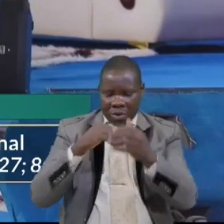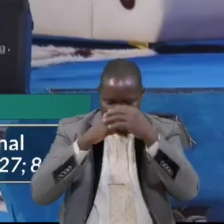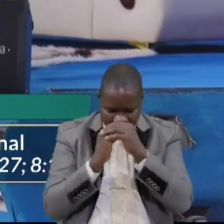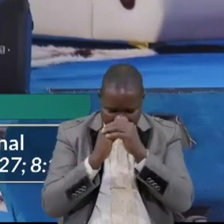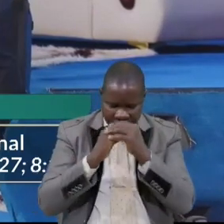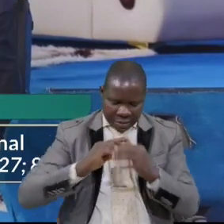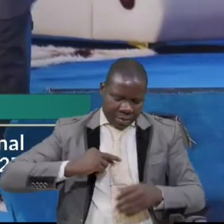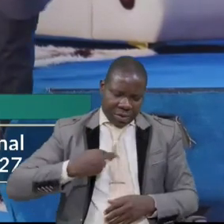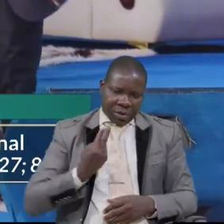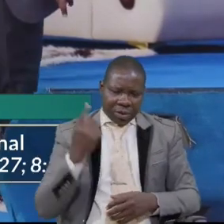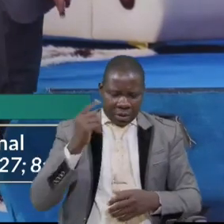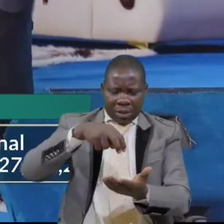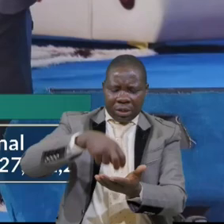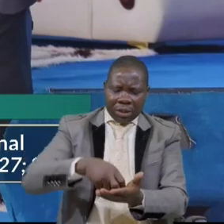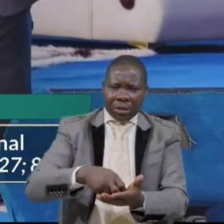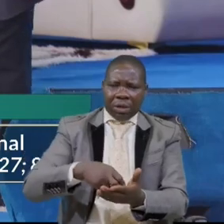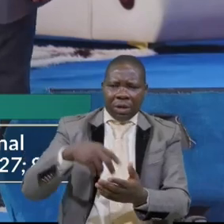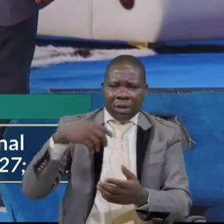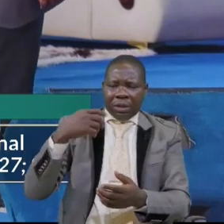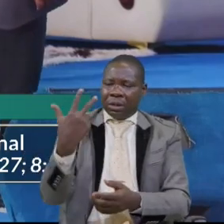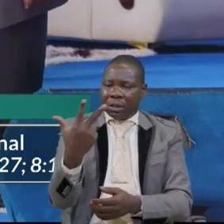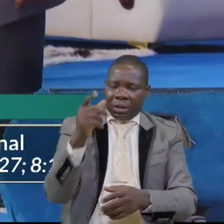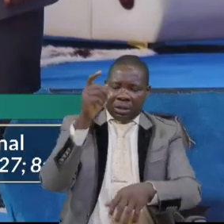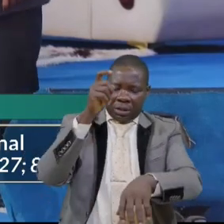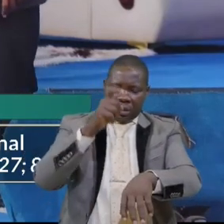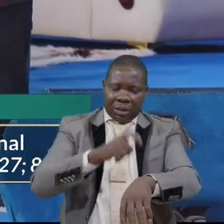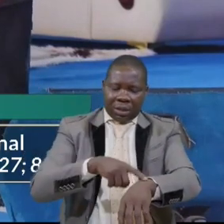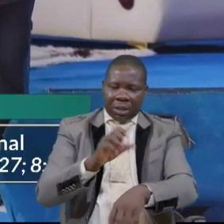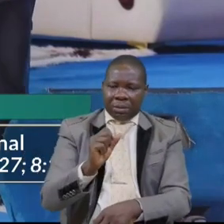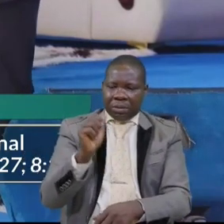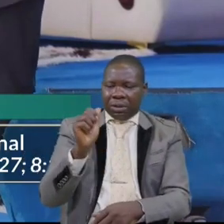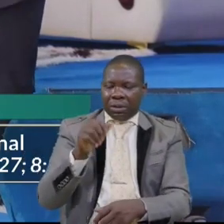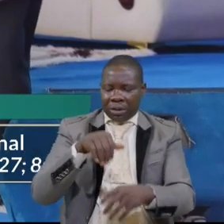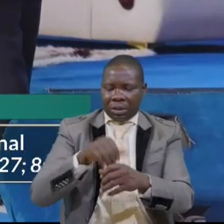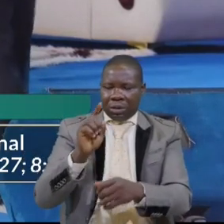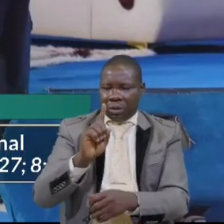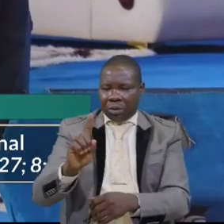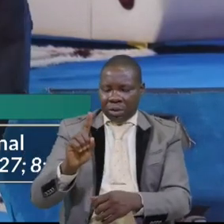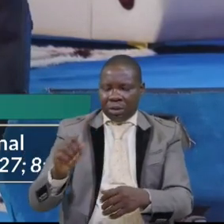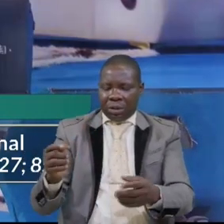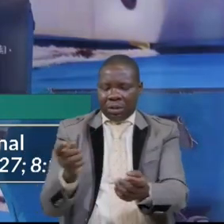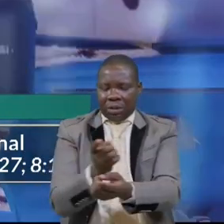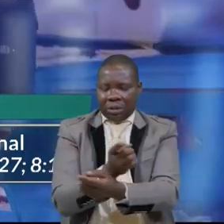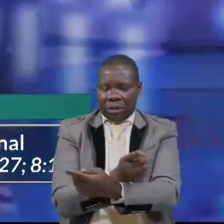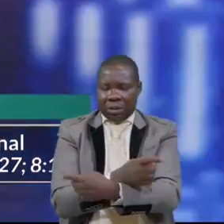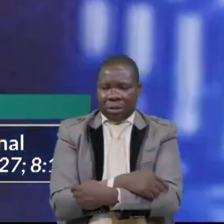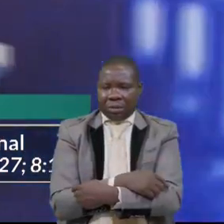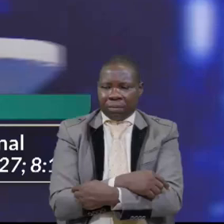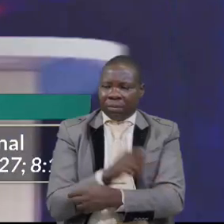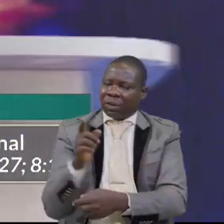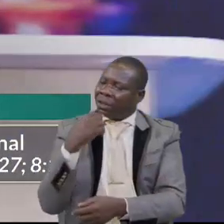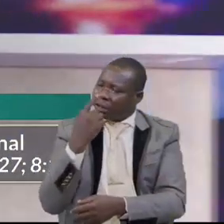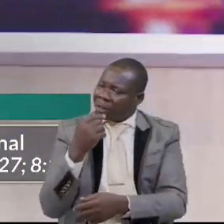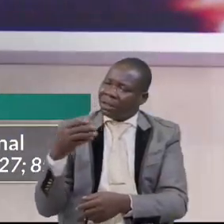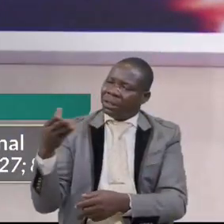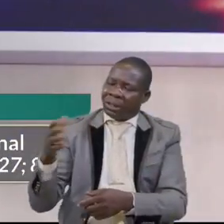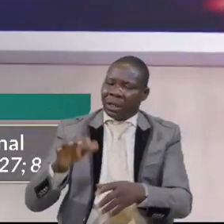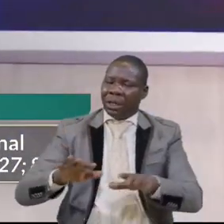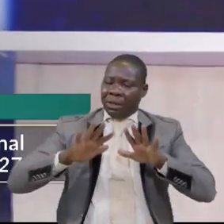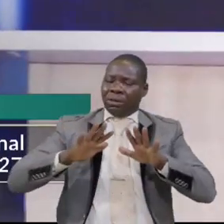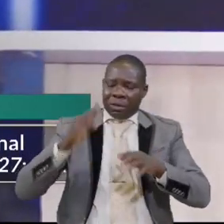genoux et trois fois le jour. Il dit, si les menaces ne peuvent